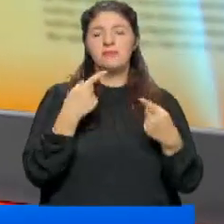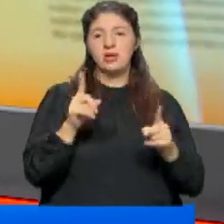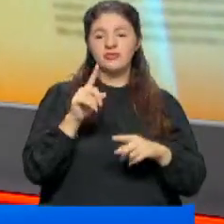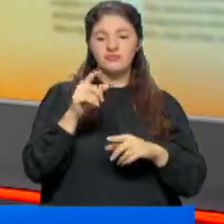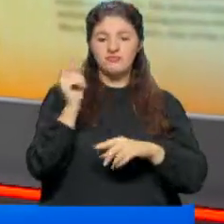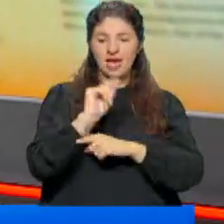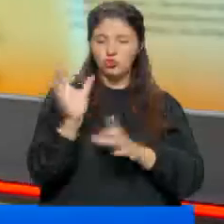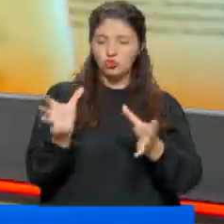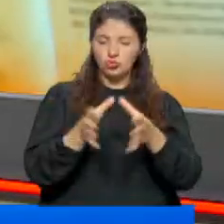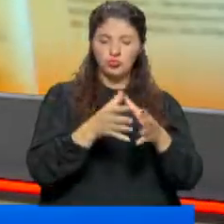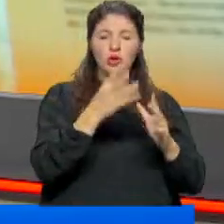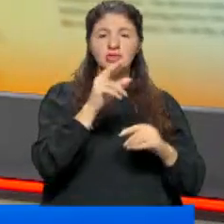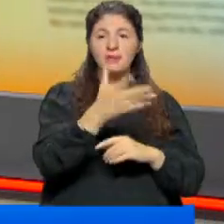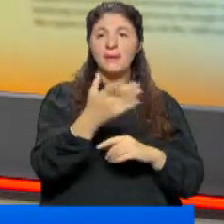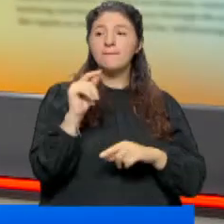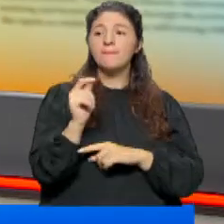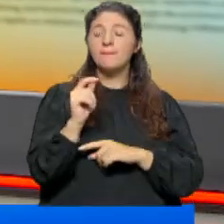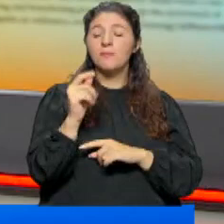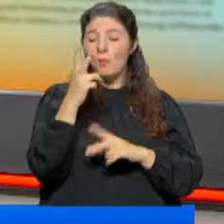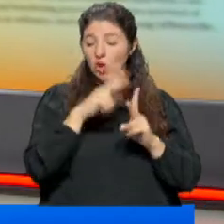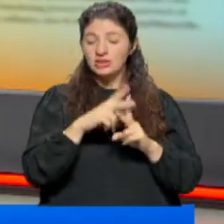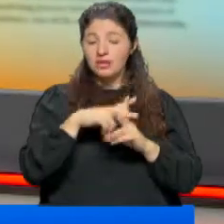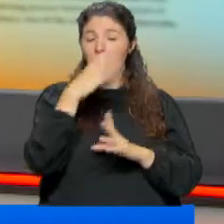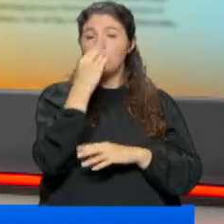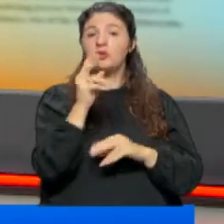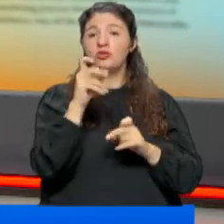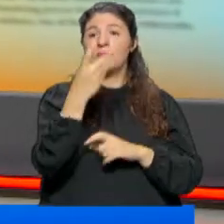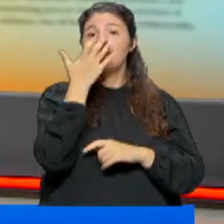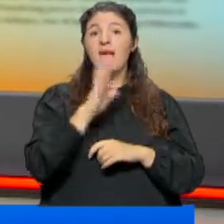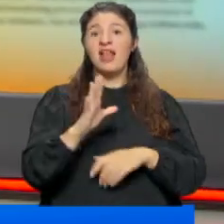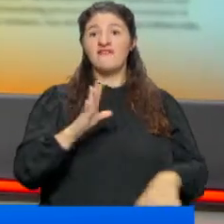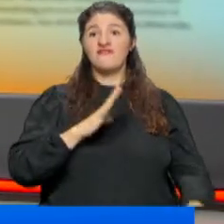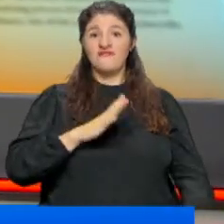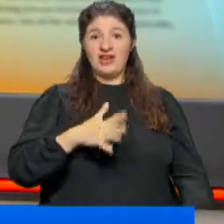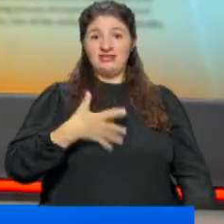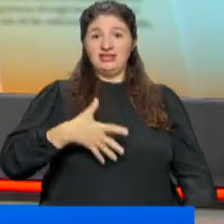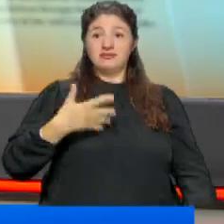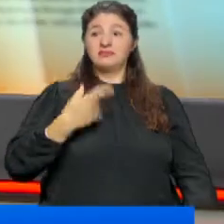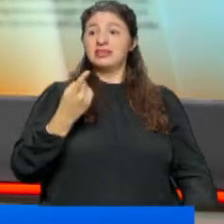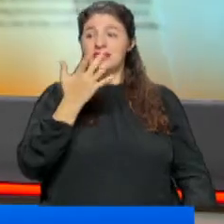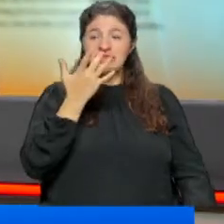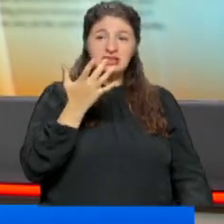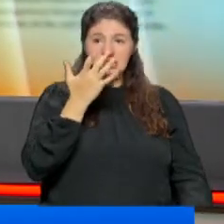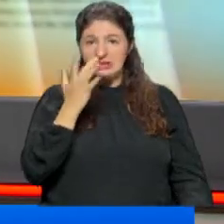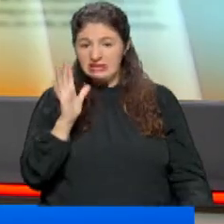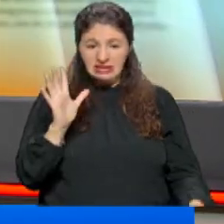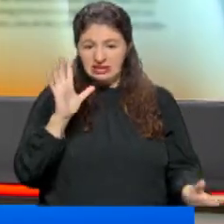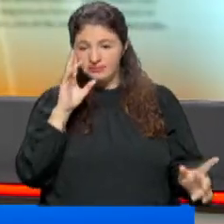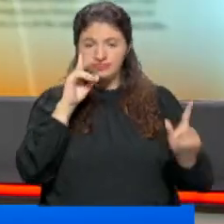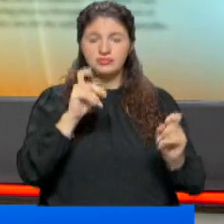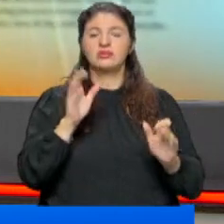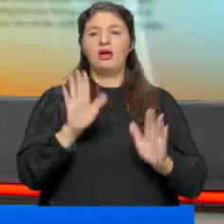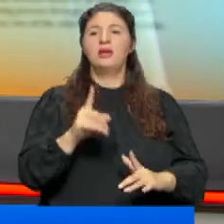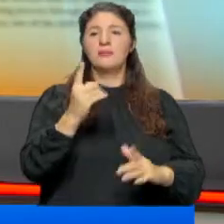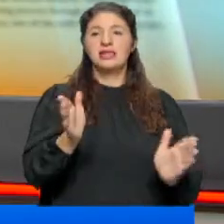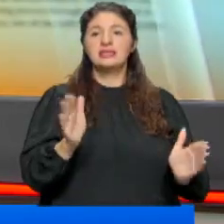memur grubunda olduğu gibi polislerde de promosyon konusunda bir beklenti, bir çıkmaz, bir sıkıntı söz konusu.